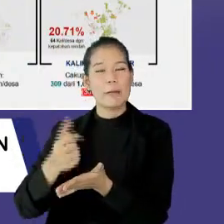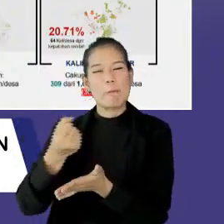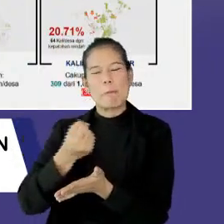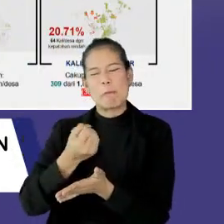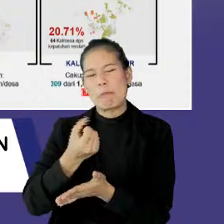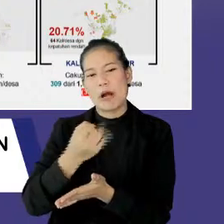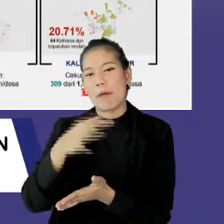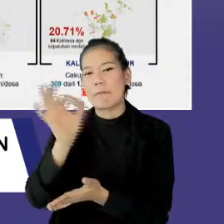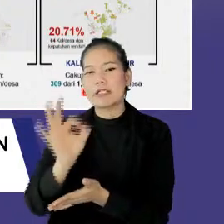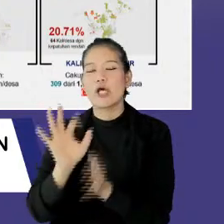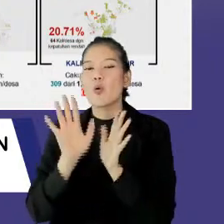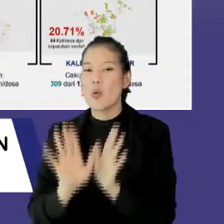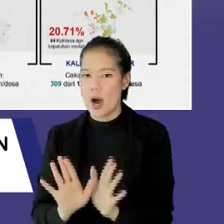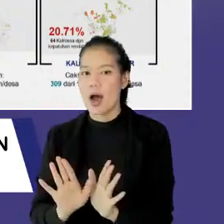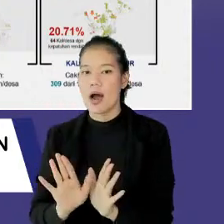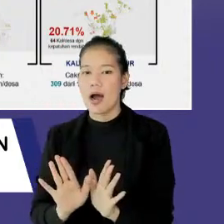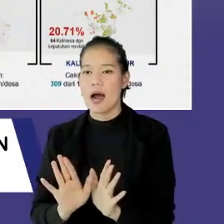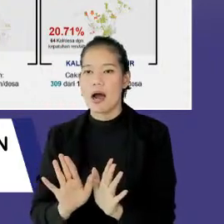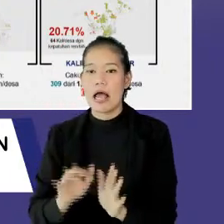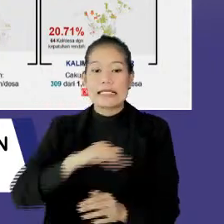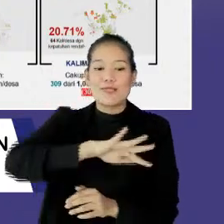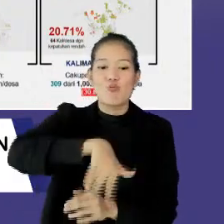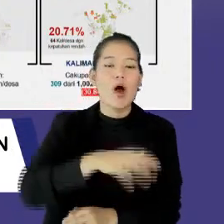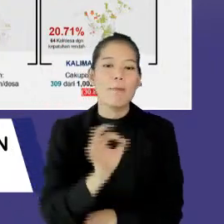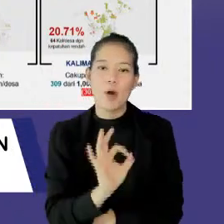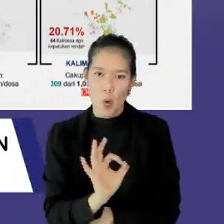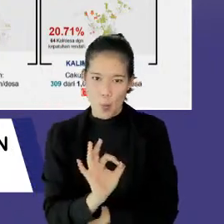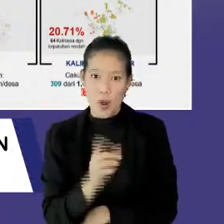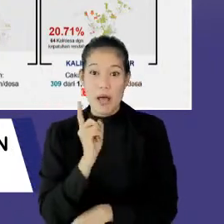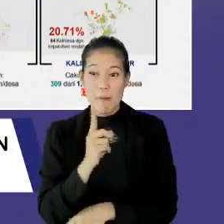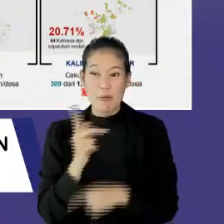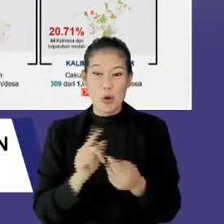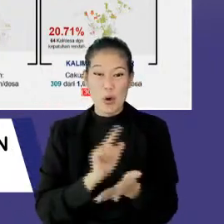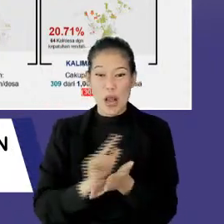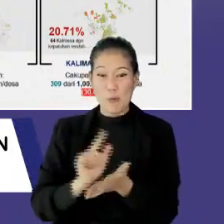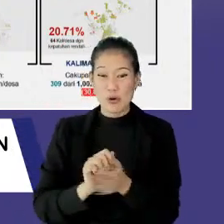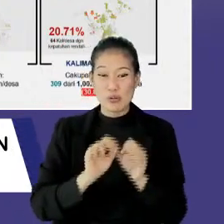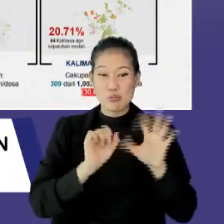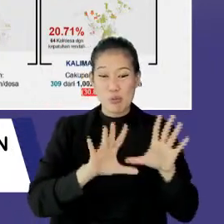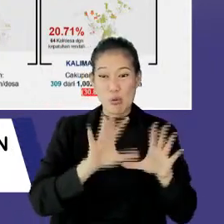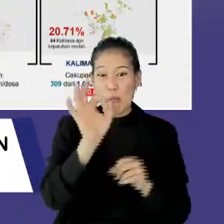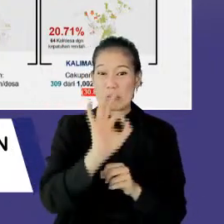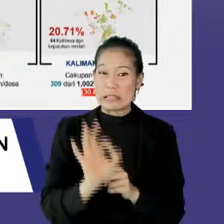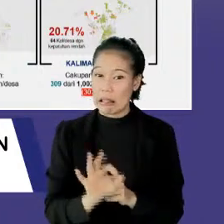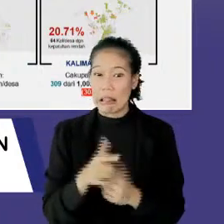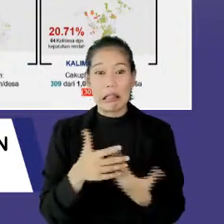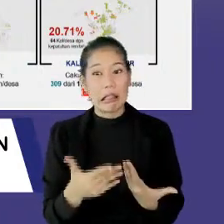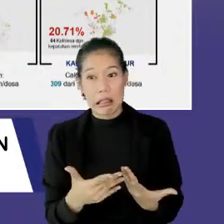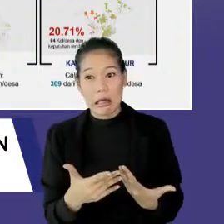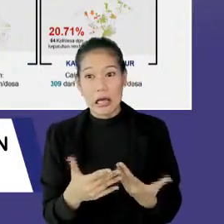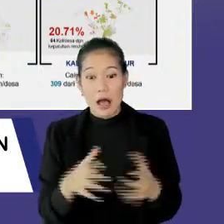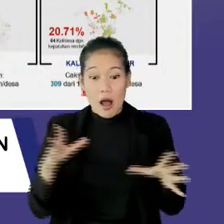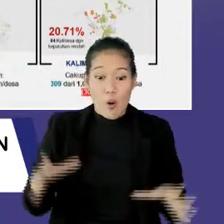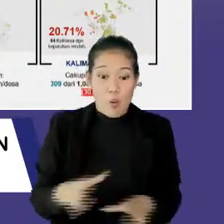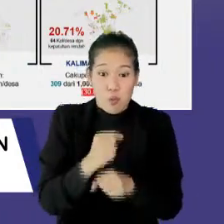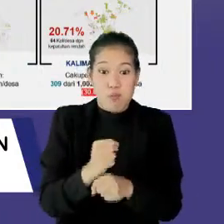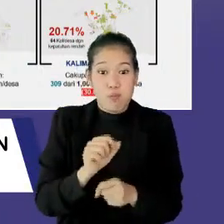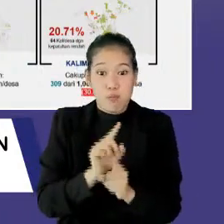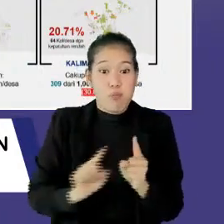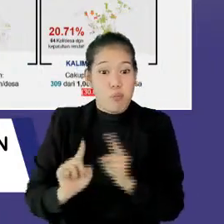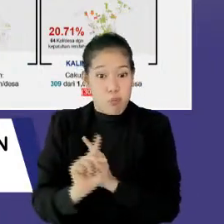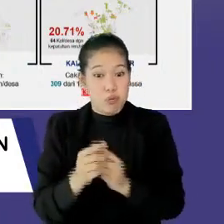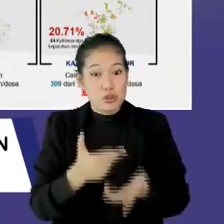berapa persen dari kelurahan dan desa yang ada di sana. Karena kalau yang ngelaporin cuma 10% kelurahan dan desa, apakah sudah dapat